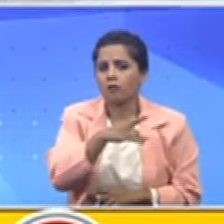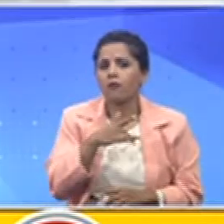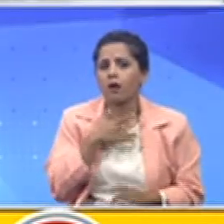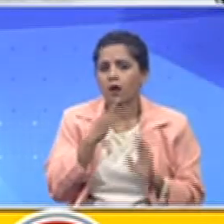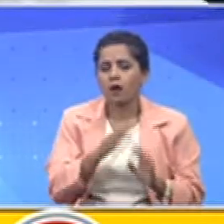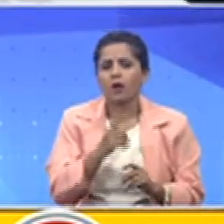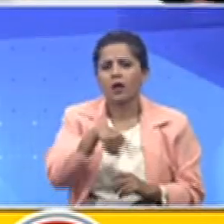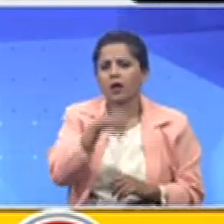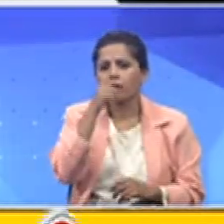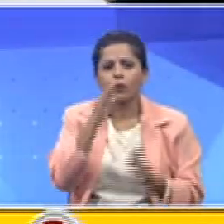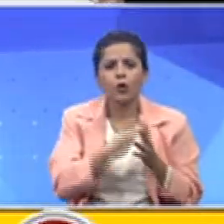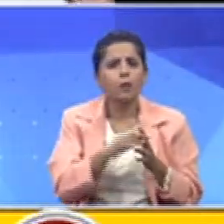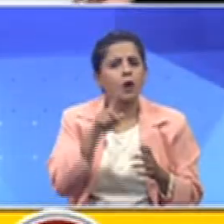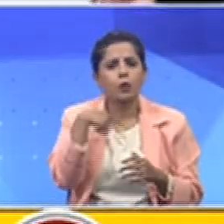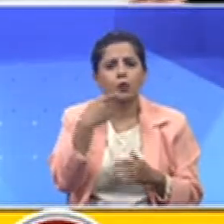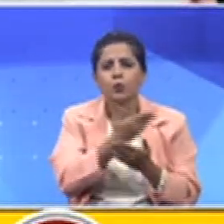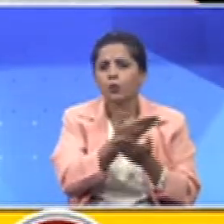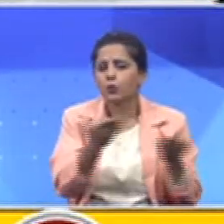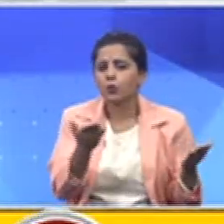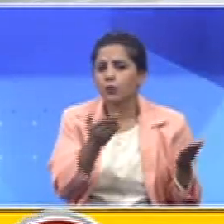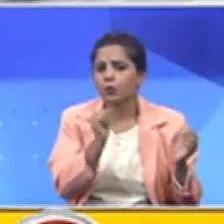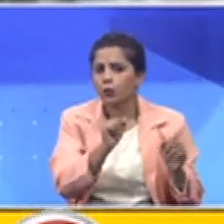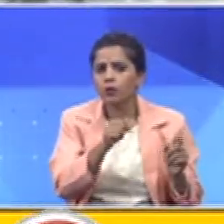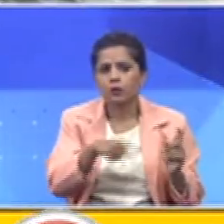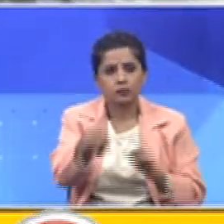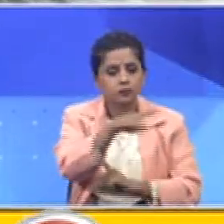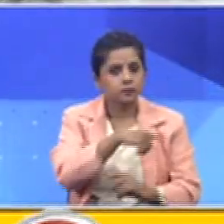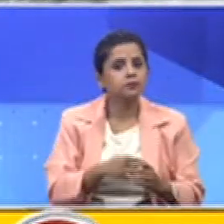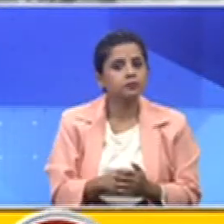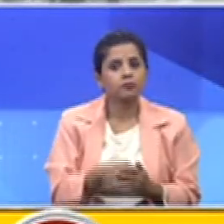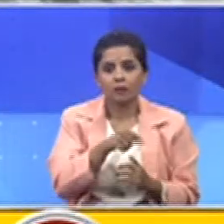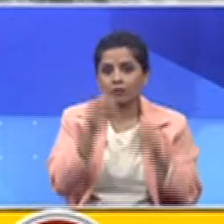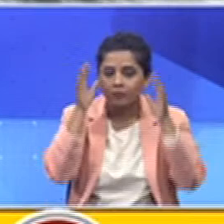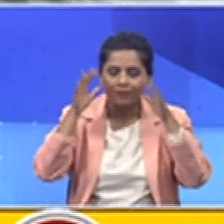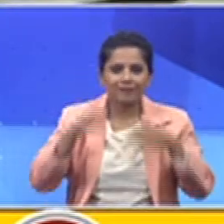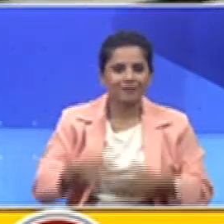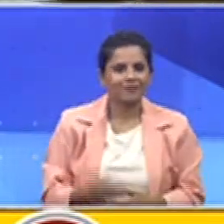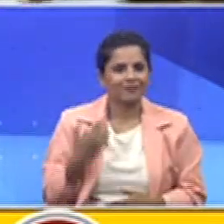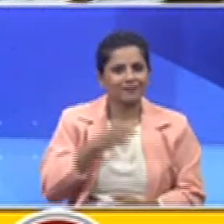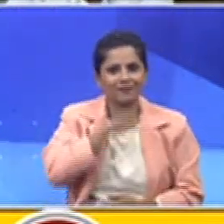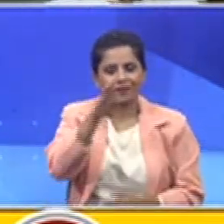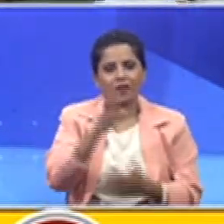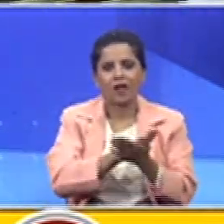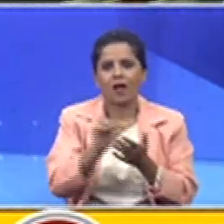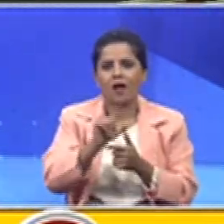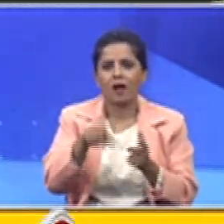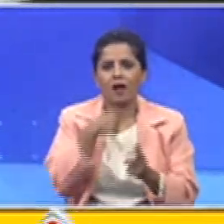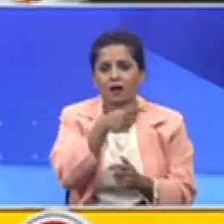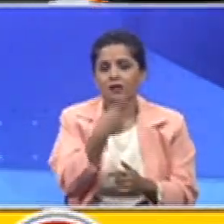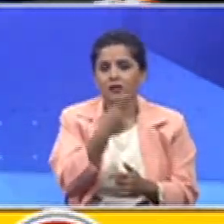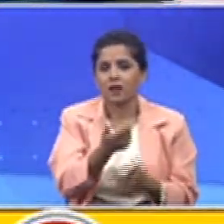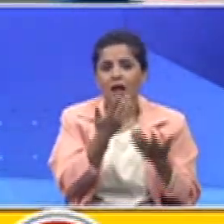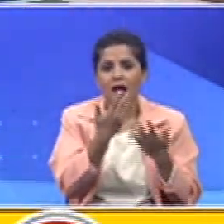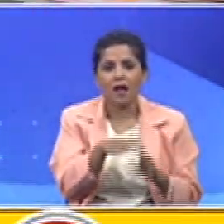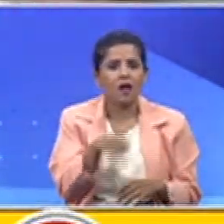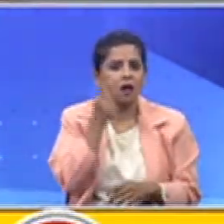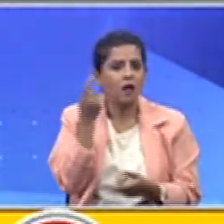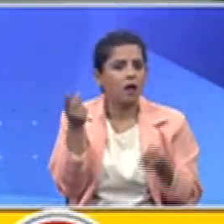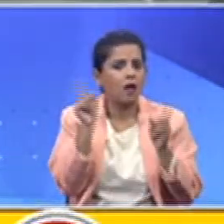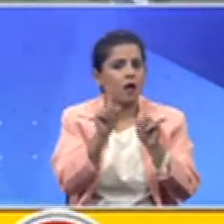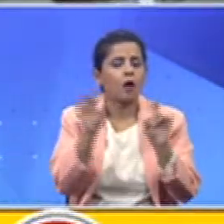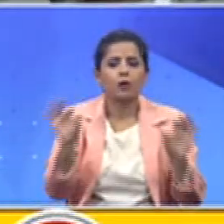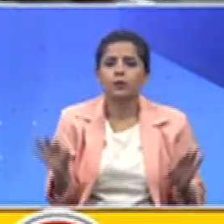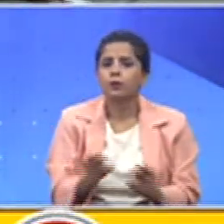ये वो महिलाएं हैं जिन्होंने हज की यात्रा बिना किसी पुरुष